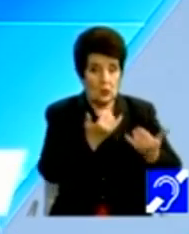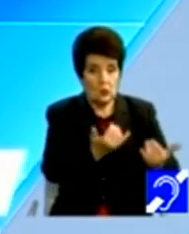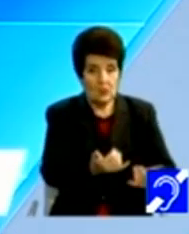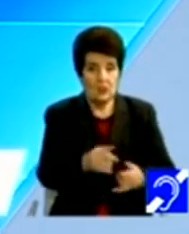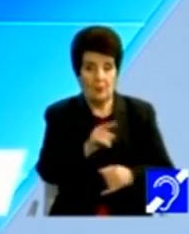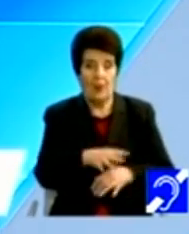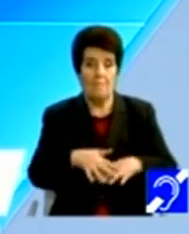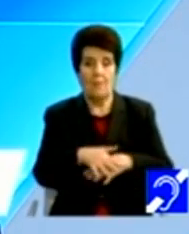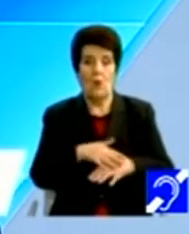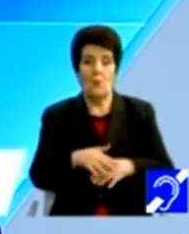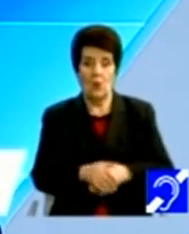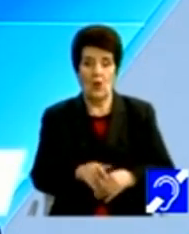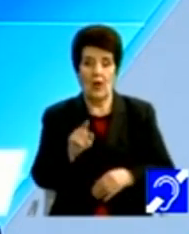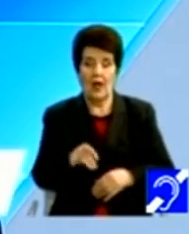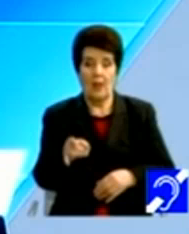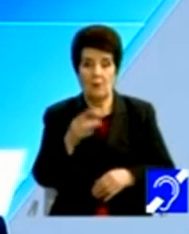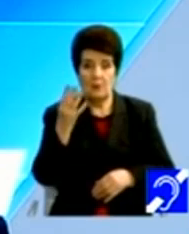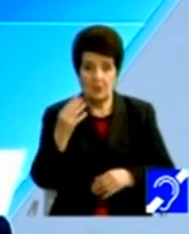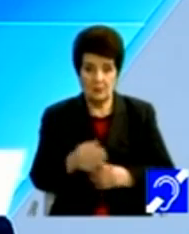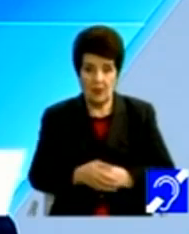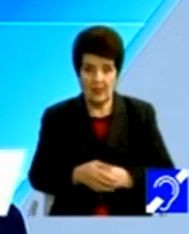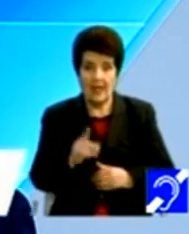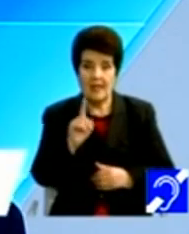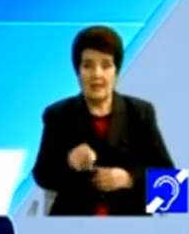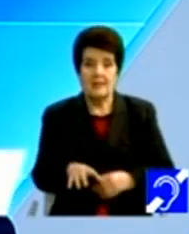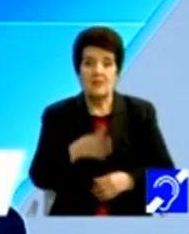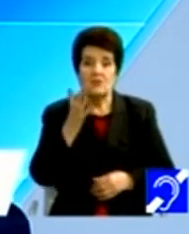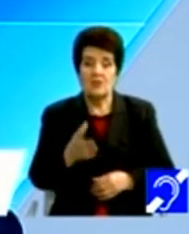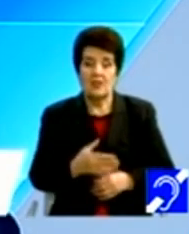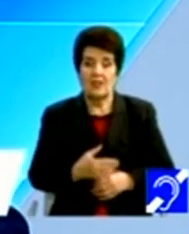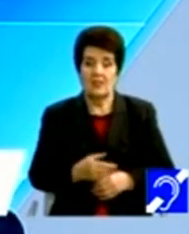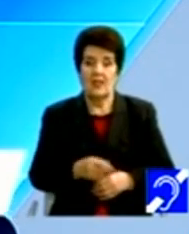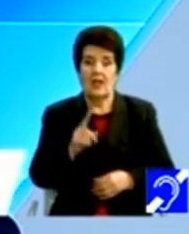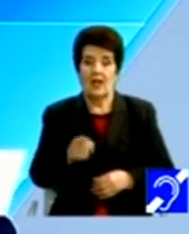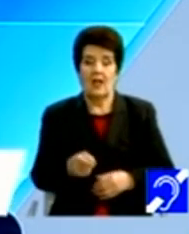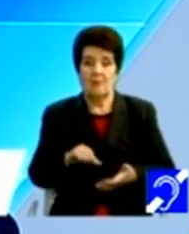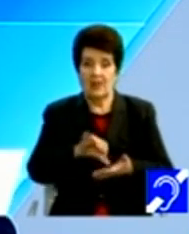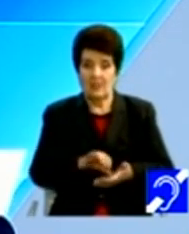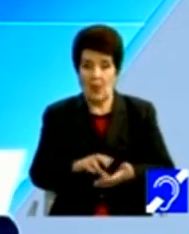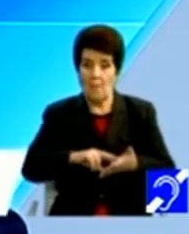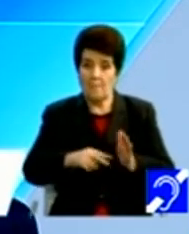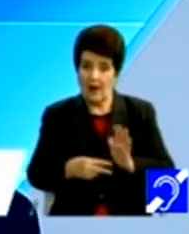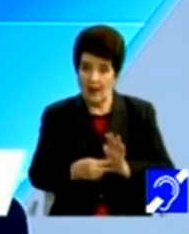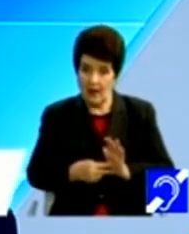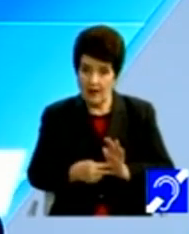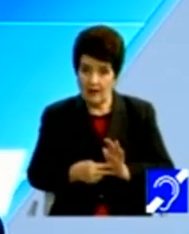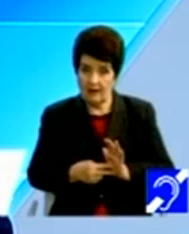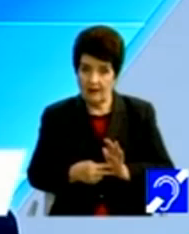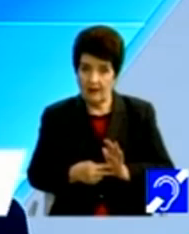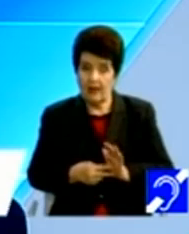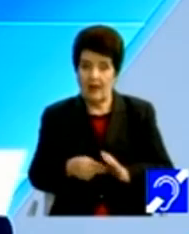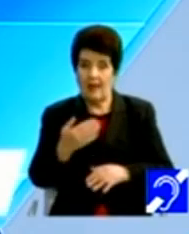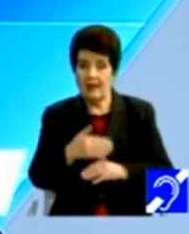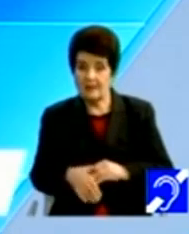Un președinte al Republicii Moldova este cel care atunci când ne prezintă atât în plan intern și